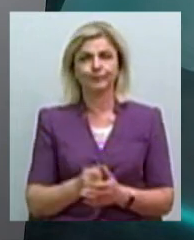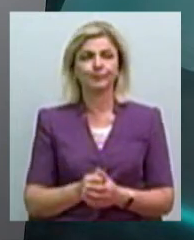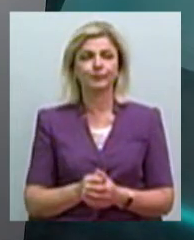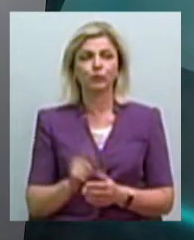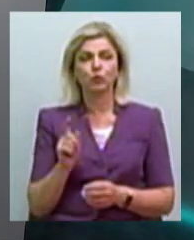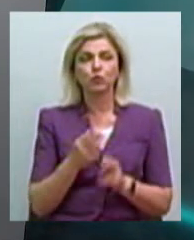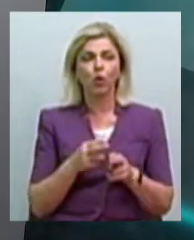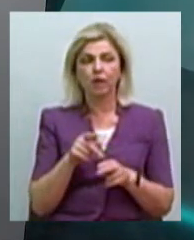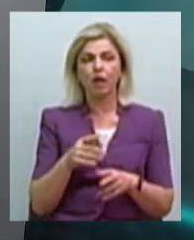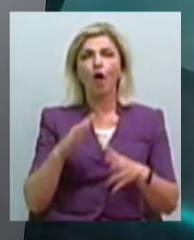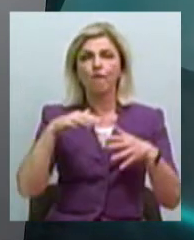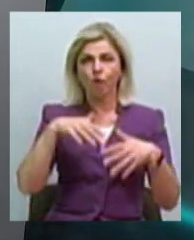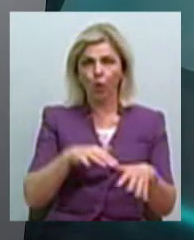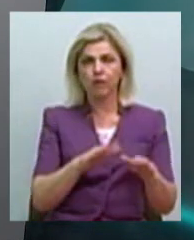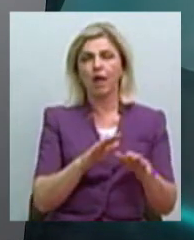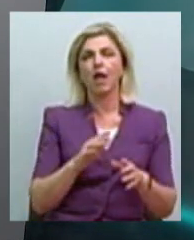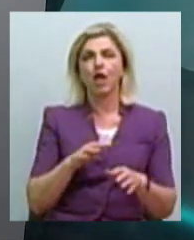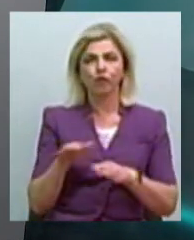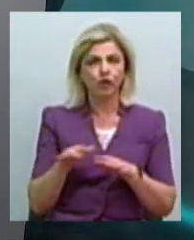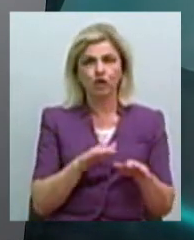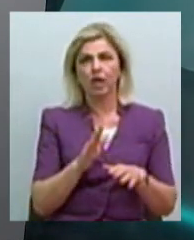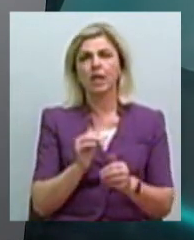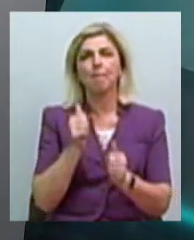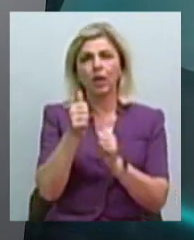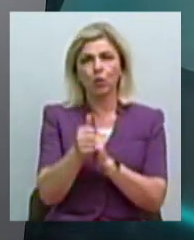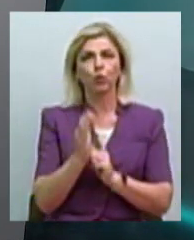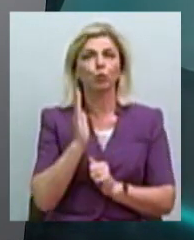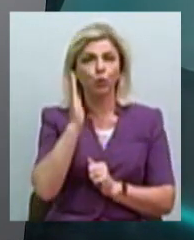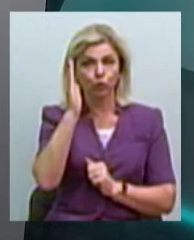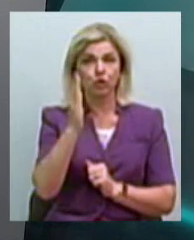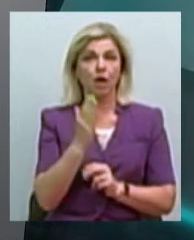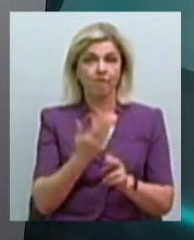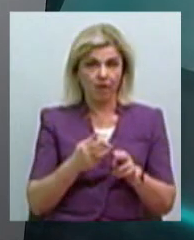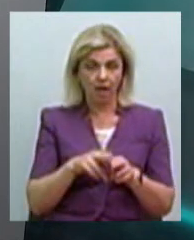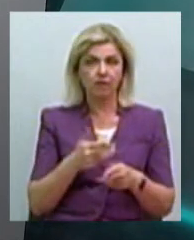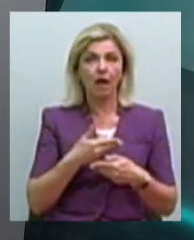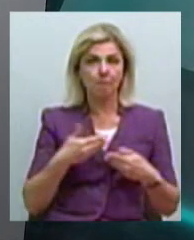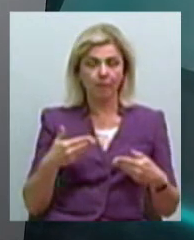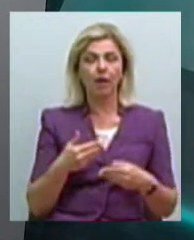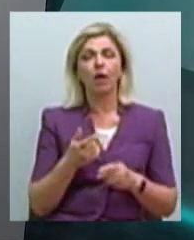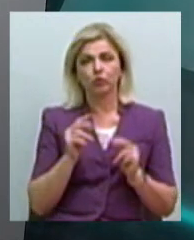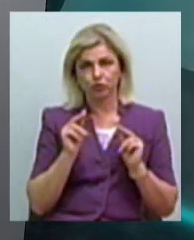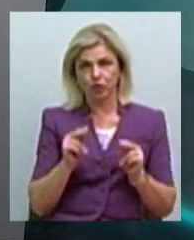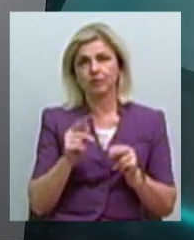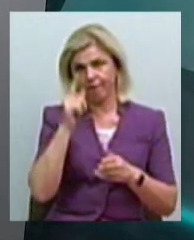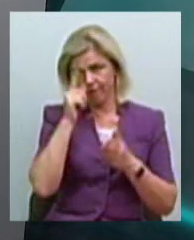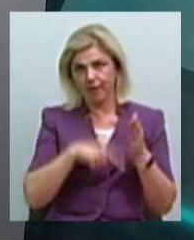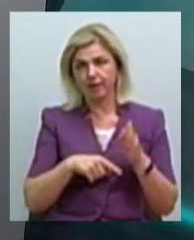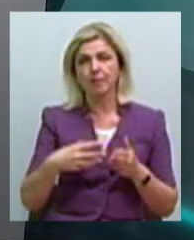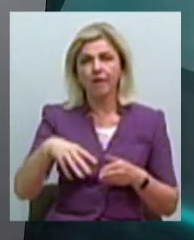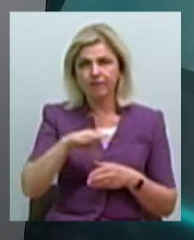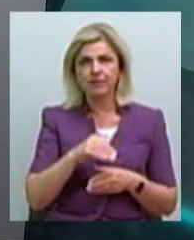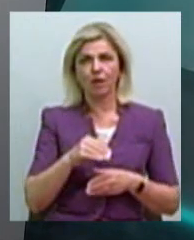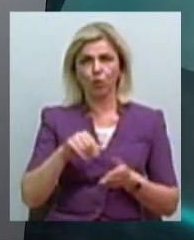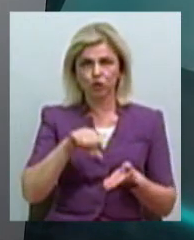это все-таки волна движения вперед в будущее. И мы в это искренне верим, между прочим. Мы и все участники МРИДИ